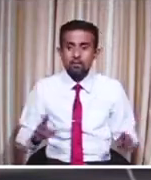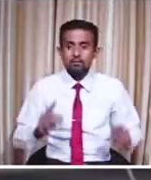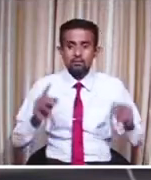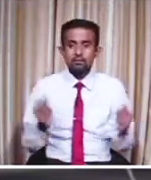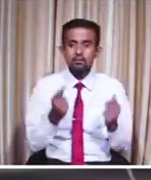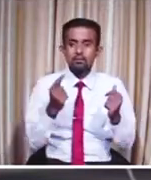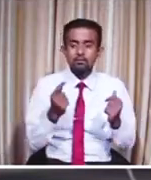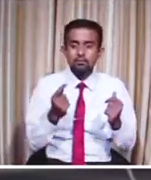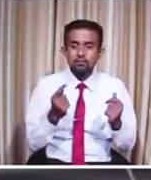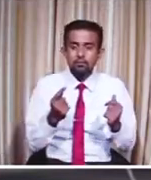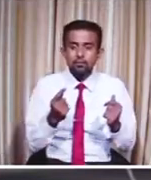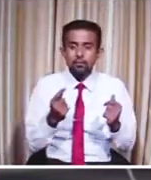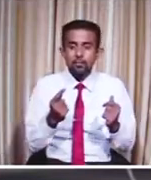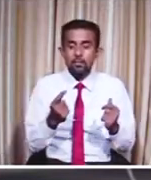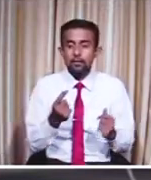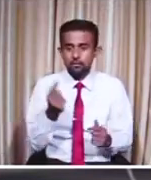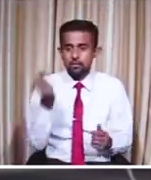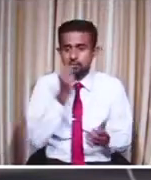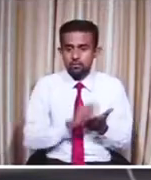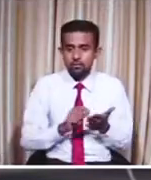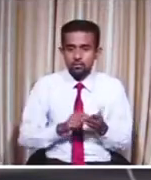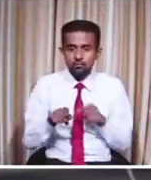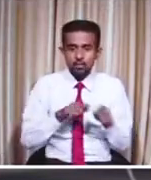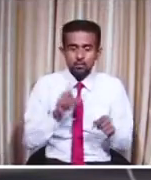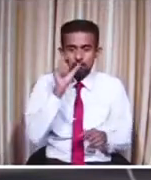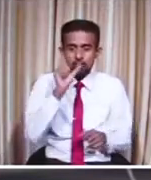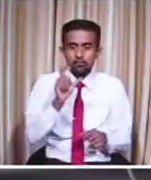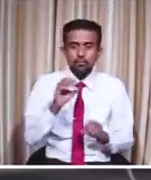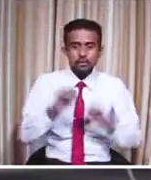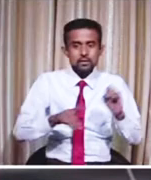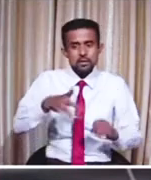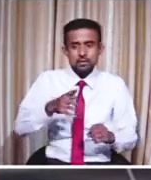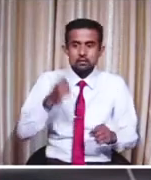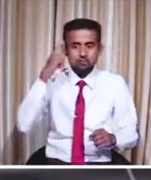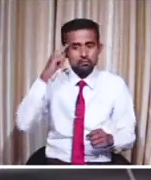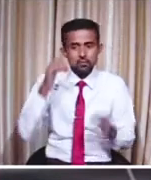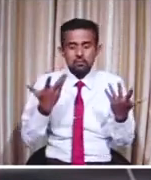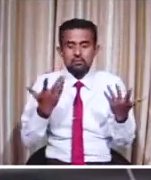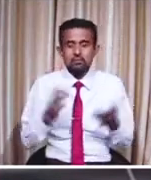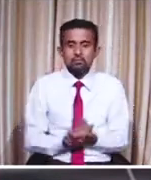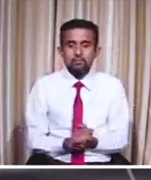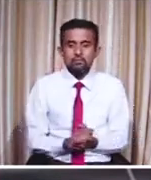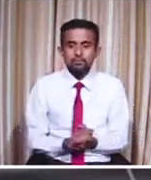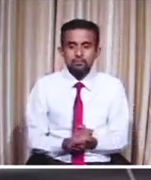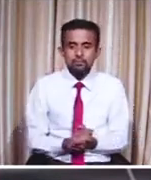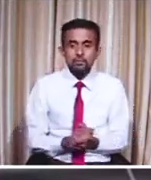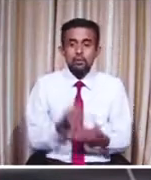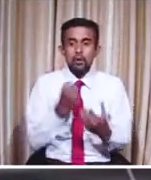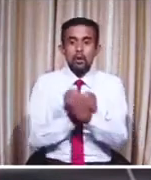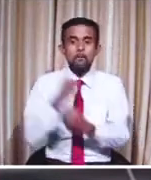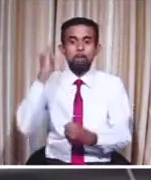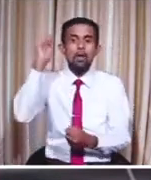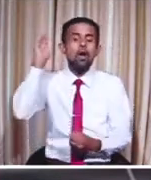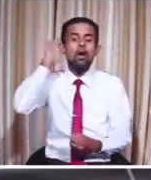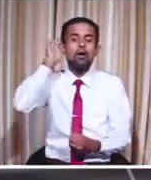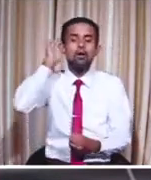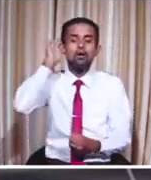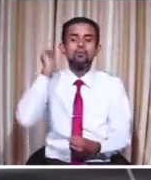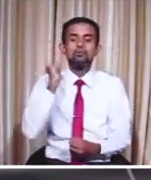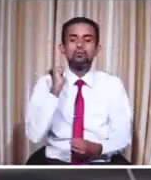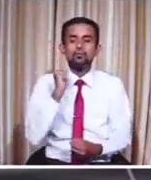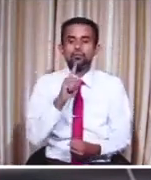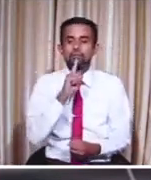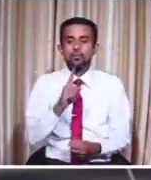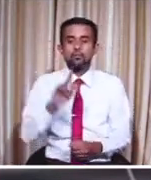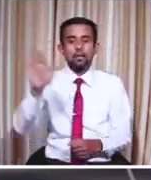ඔහුට ඔහුගේ කට උත්තරය අනුව මම මේ කියන්නේ. මම දන්නේ ඒක 100% හරිද නැද්ද කියලා. ඒකම ඔහුට පොලිස්පති අහනවා මොකද දැන් කරන්නේ? මෙයා